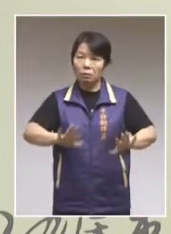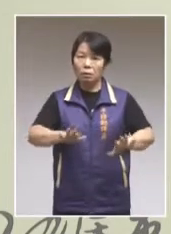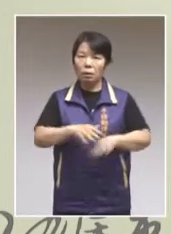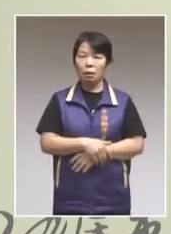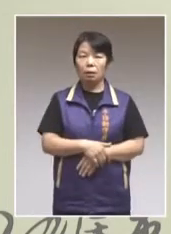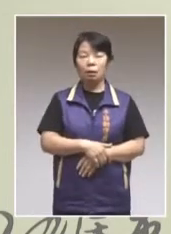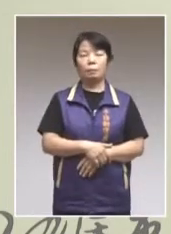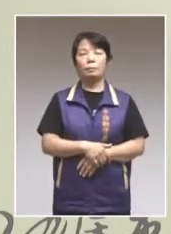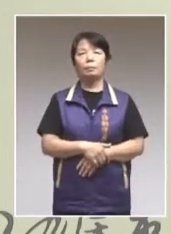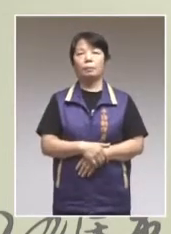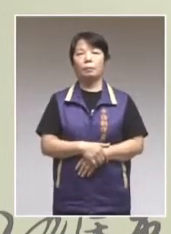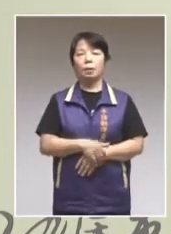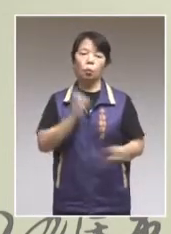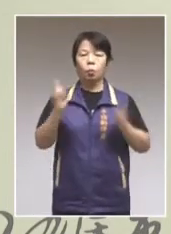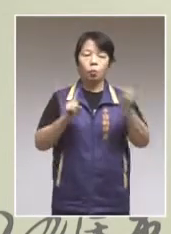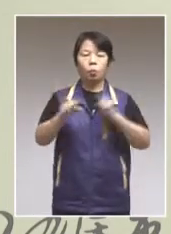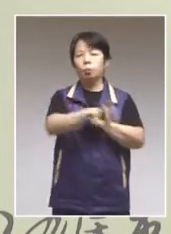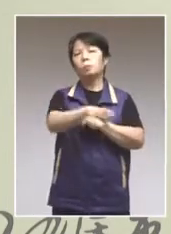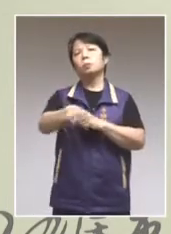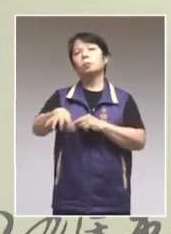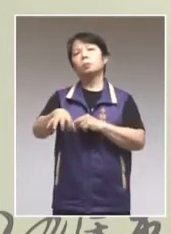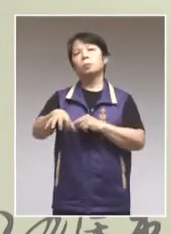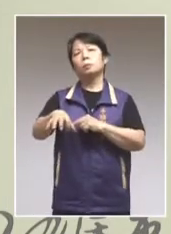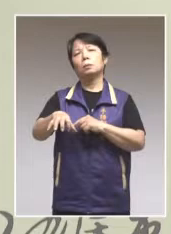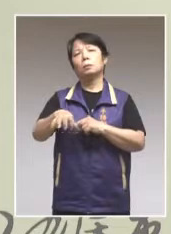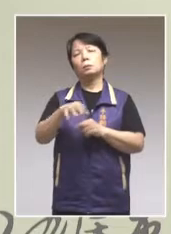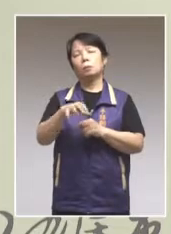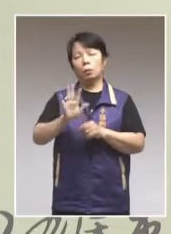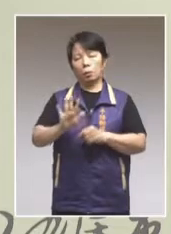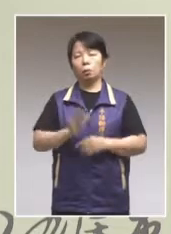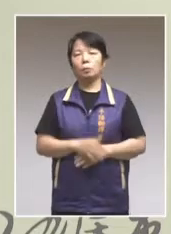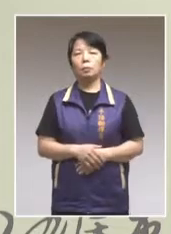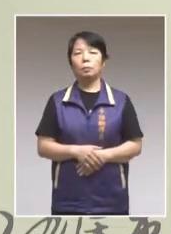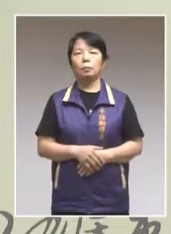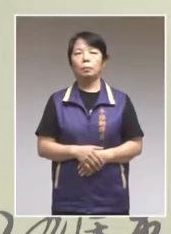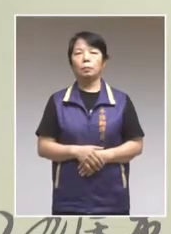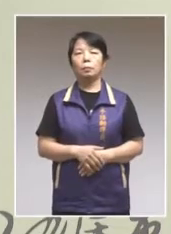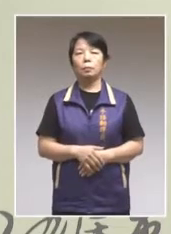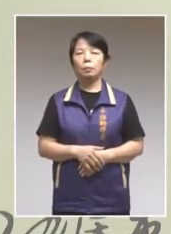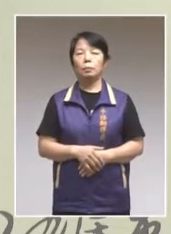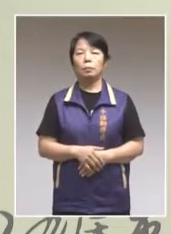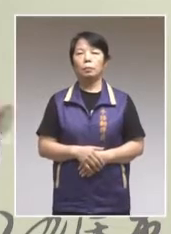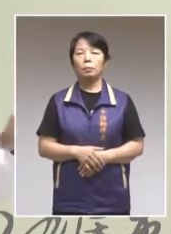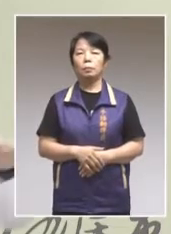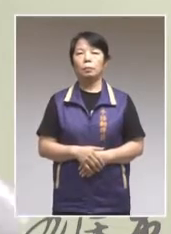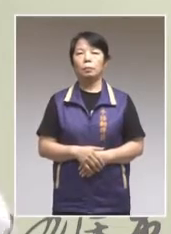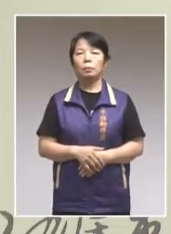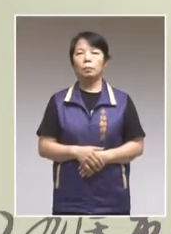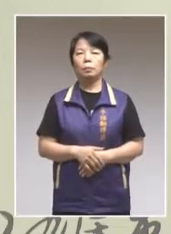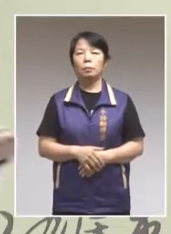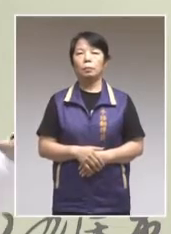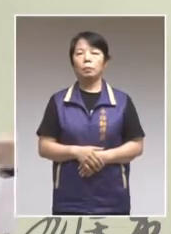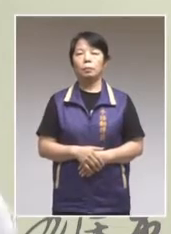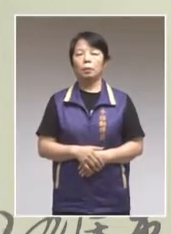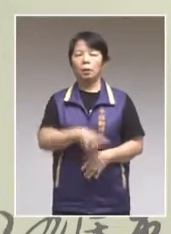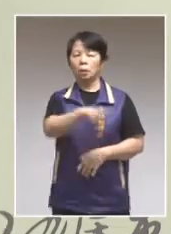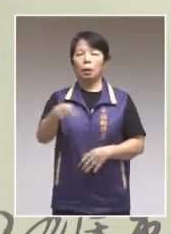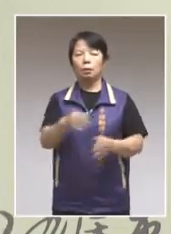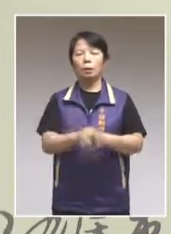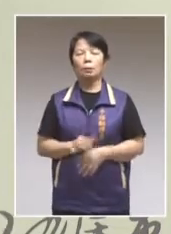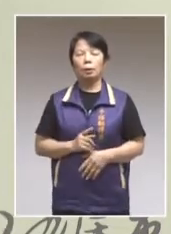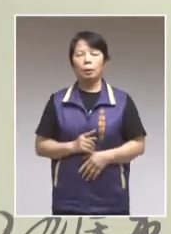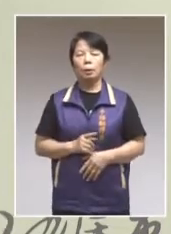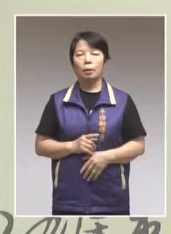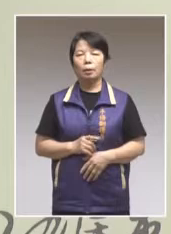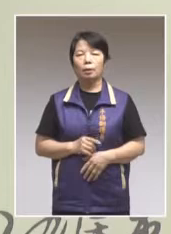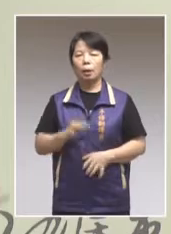是其他的这个娱乐的、啊、这个其他的这个场所，那啊，活动力强，这种少